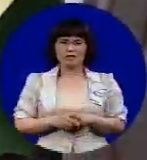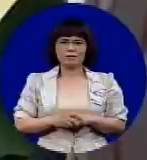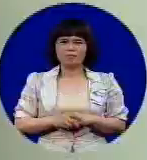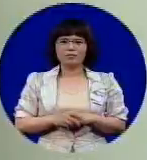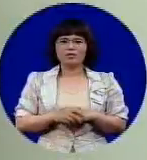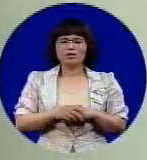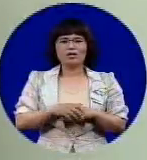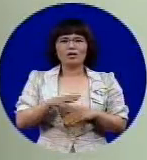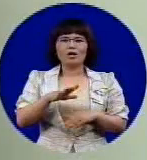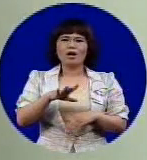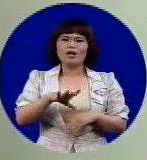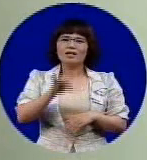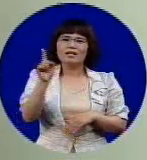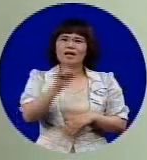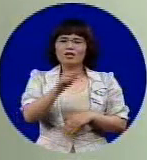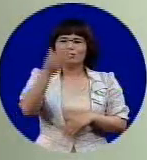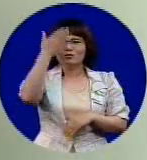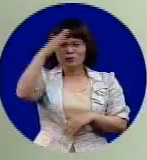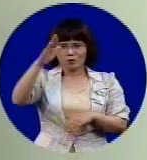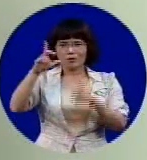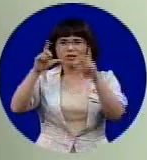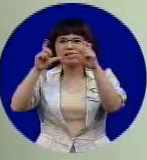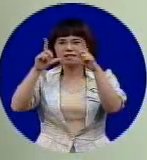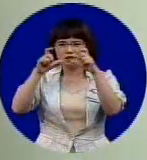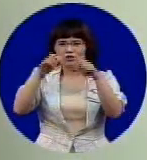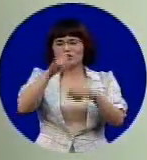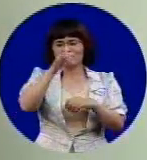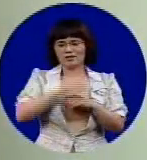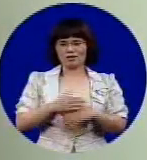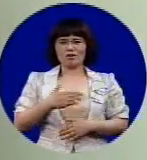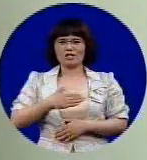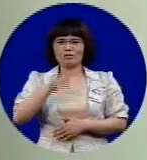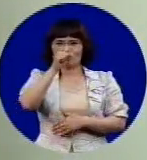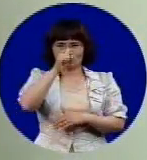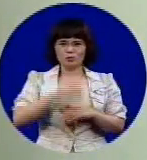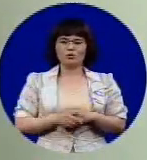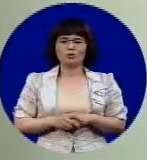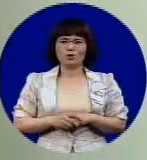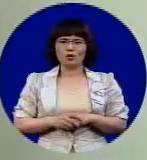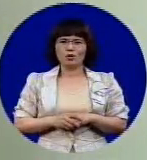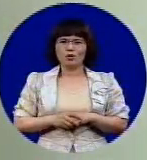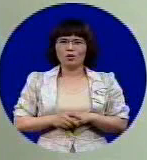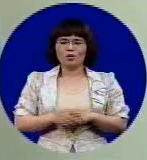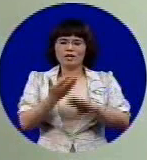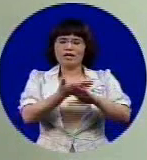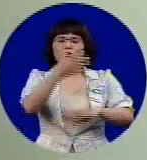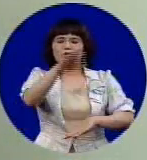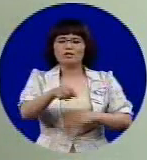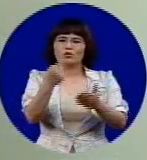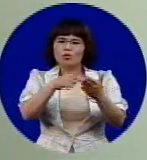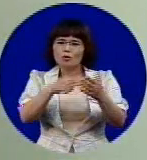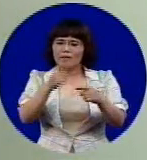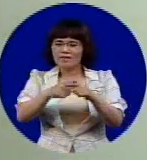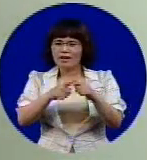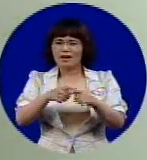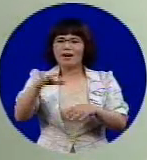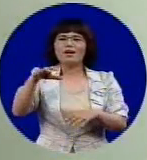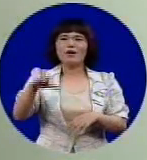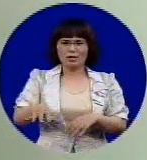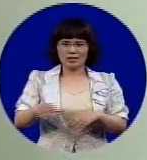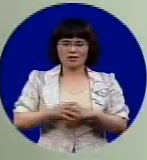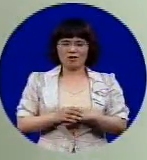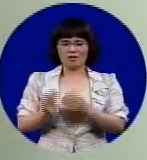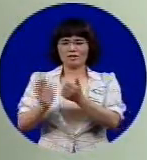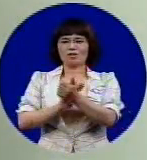있습니다. 일단은 무료로 해주니까 기분도 좋고 수업 받다가 또 여기